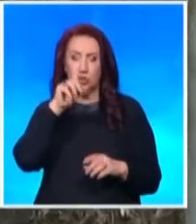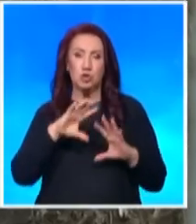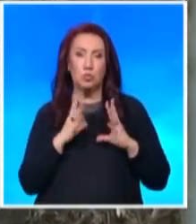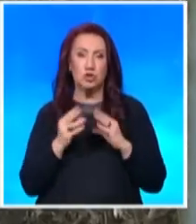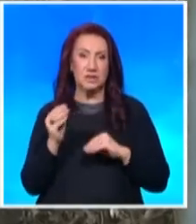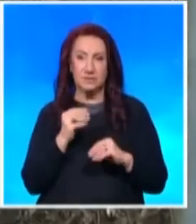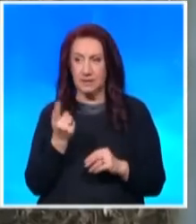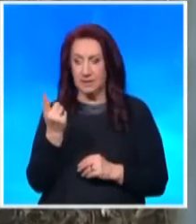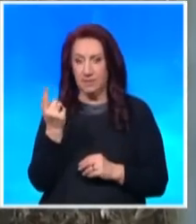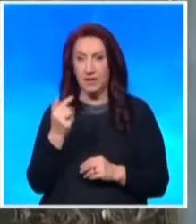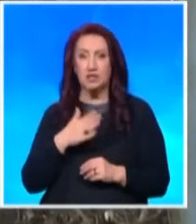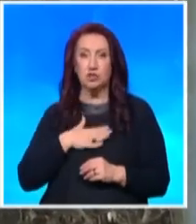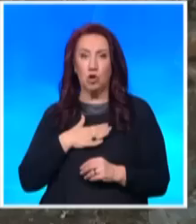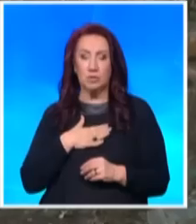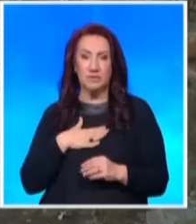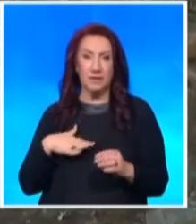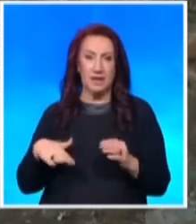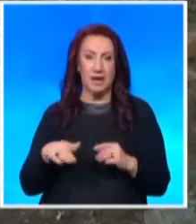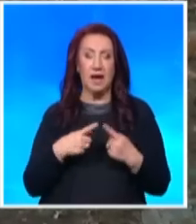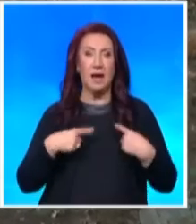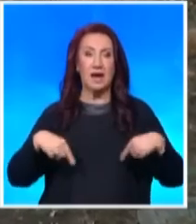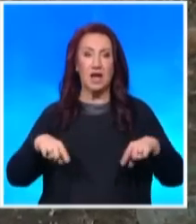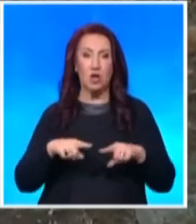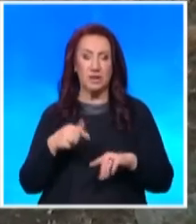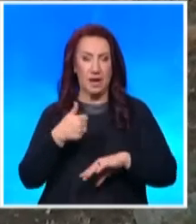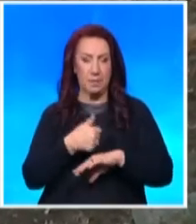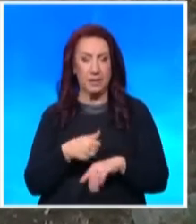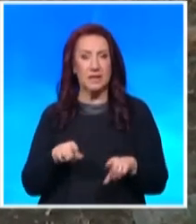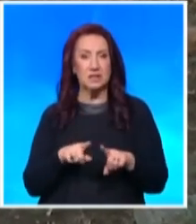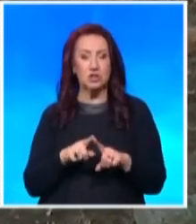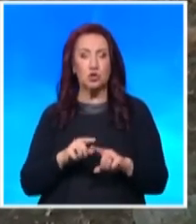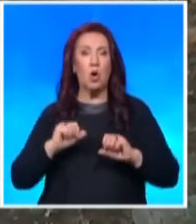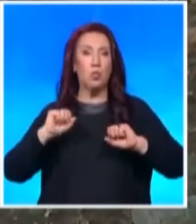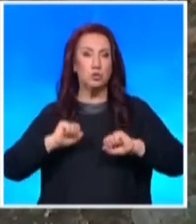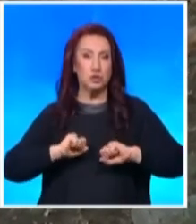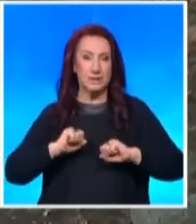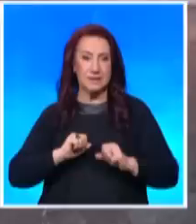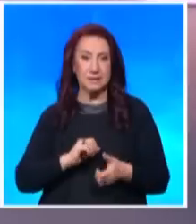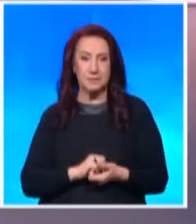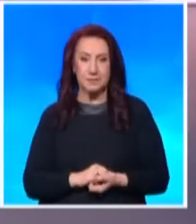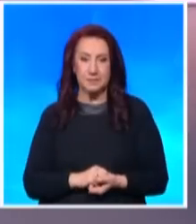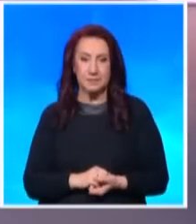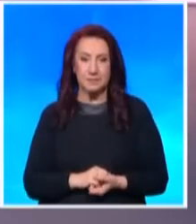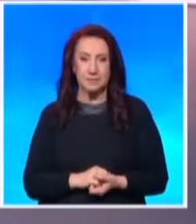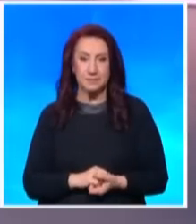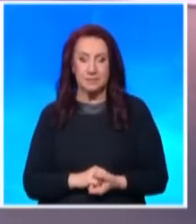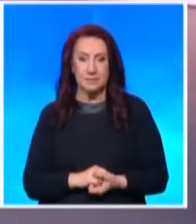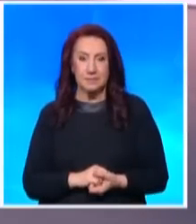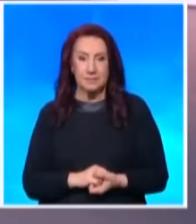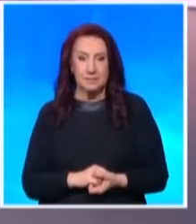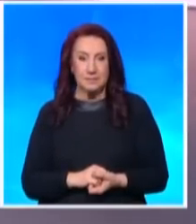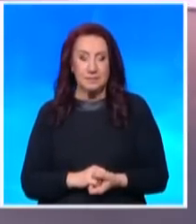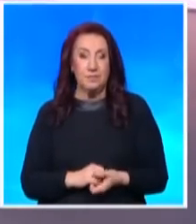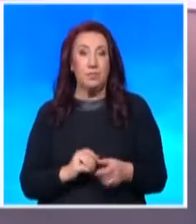изслушване собственика на терена, районния кмет и общинския. За BTV новините, Леда Виденова. Спешни мерки